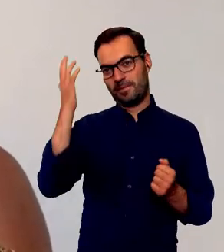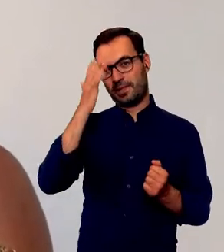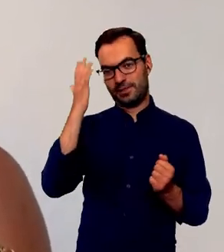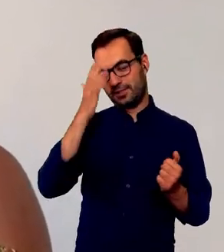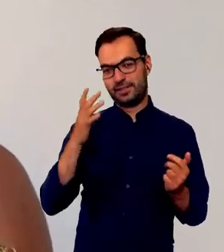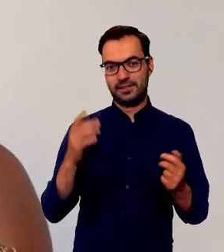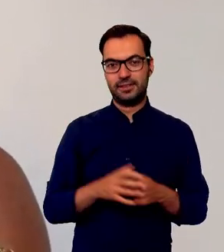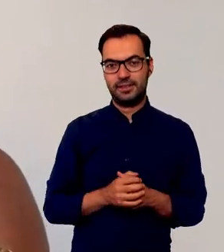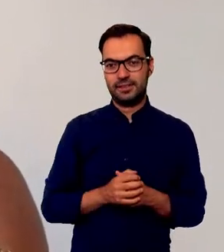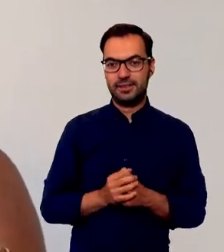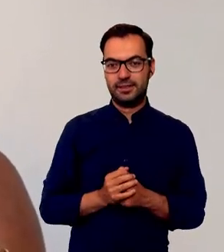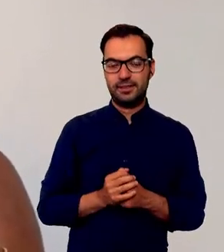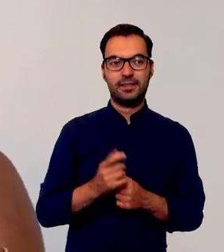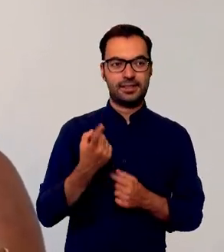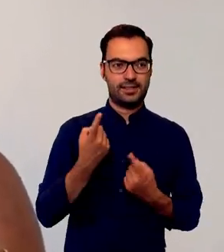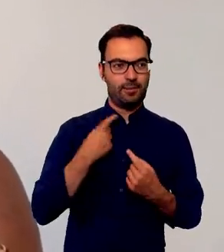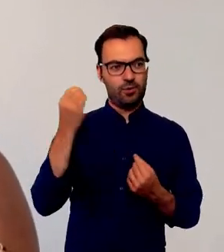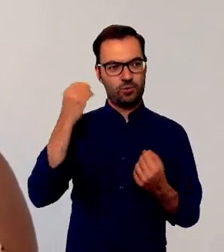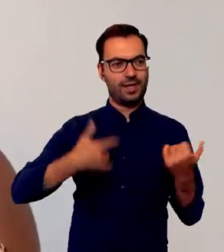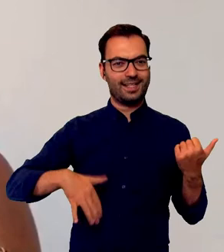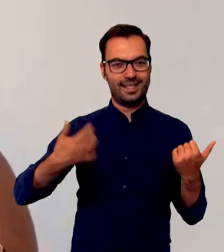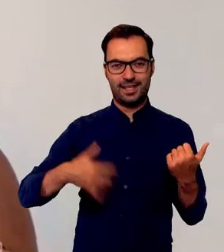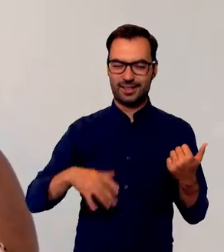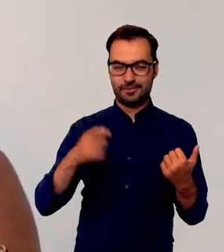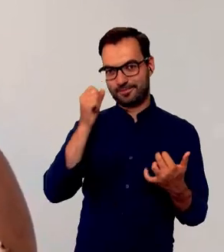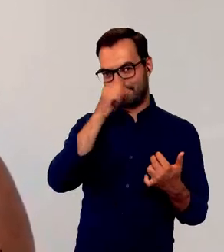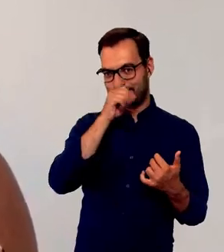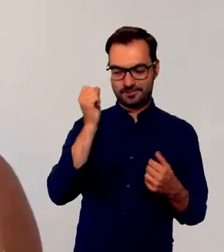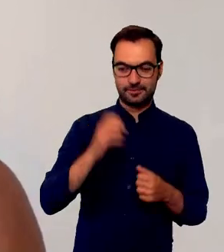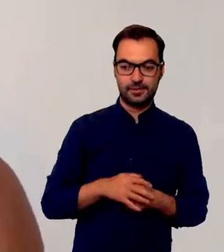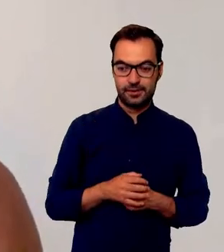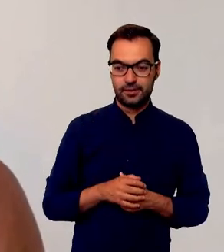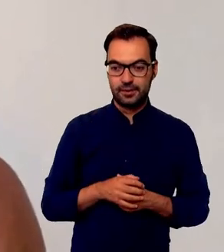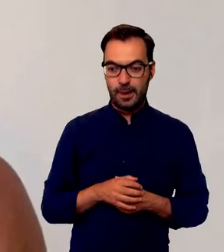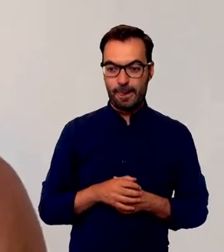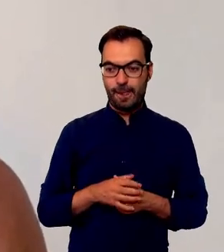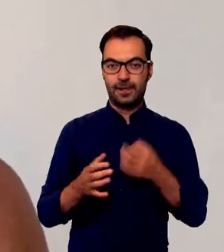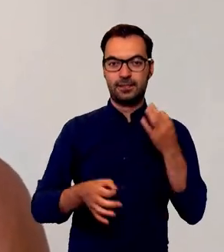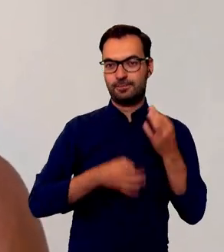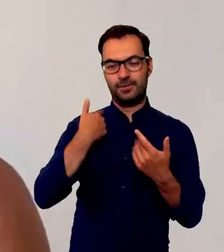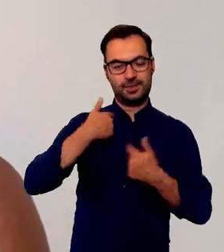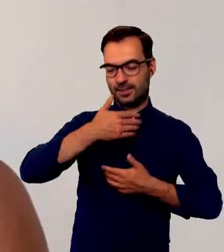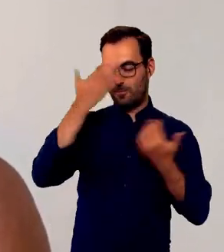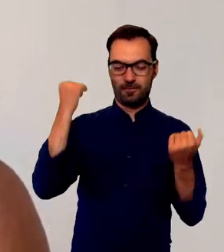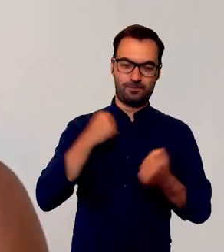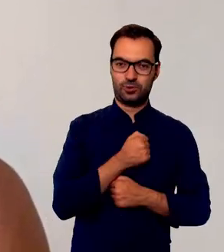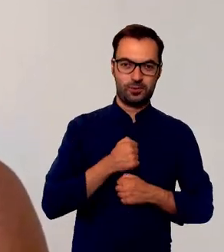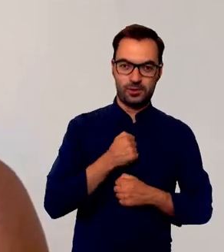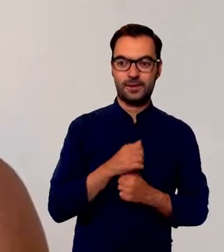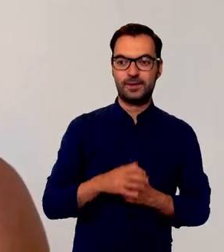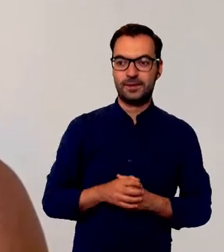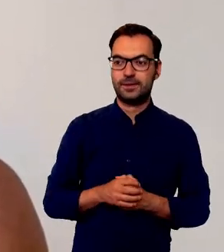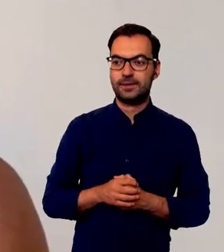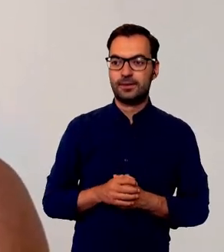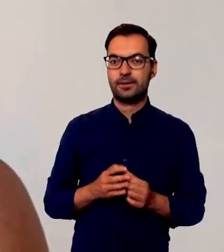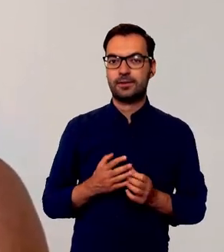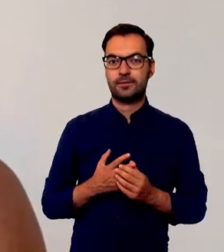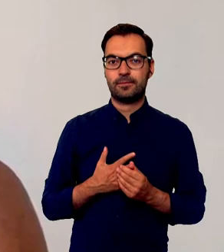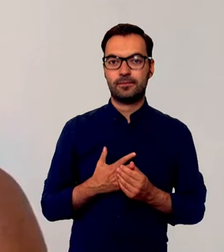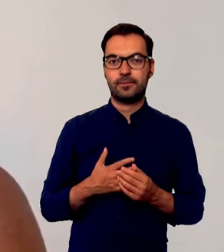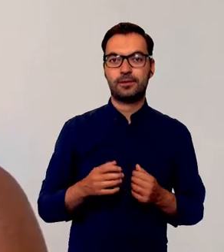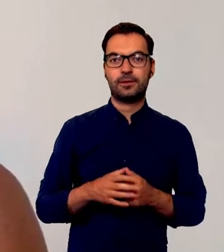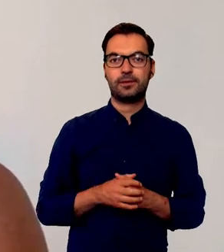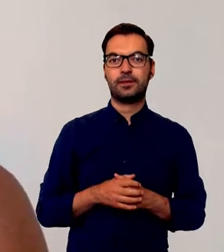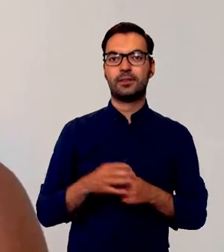z dzieciństwa. Sama się nauczyłam grać na gitarze, mam to brzdękole na tej gitarze. Śpiewać nie potrafię niestety.